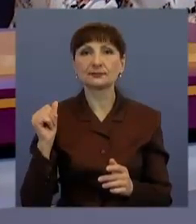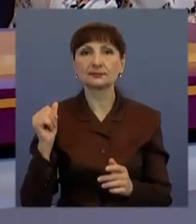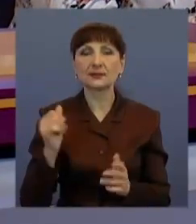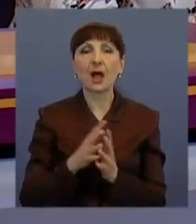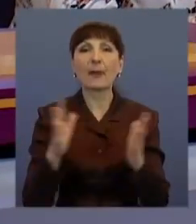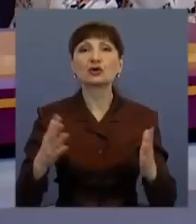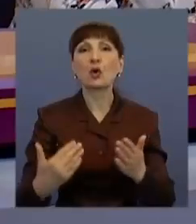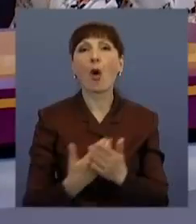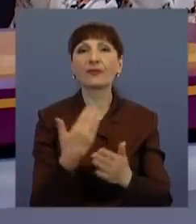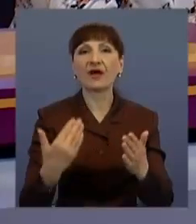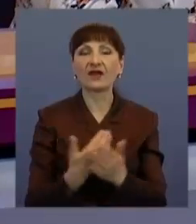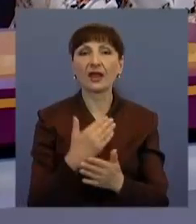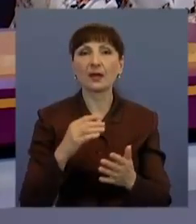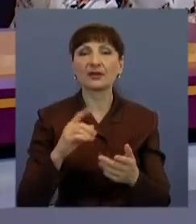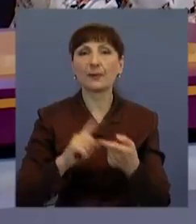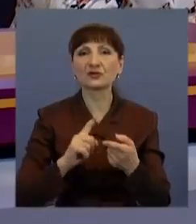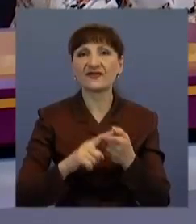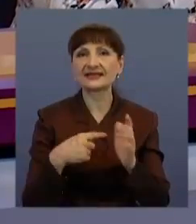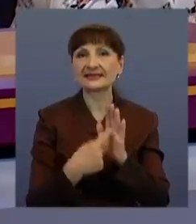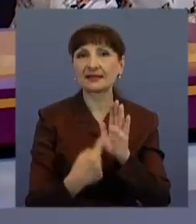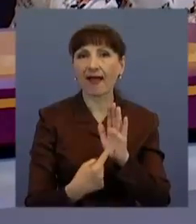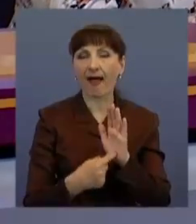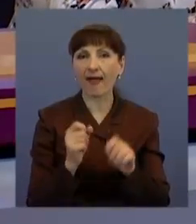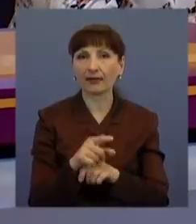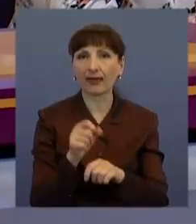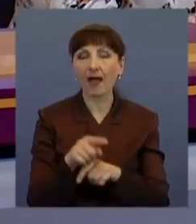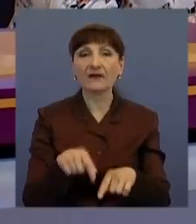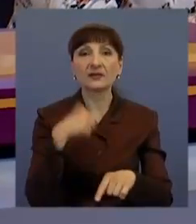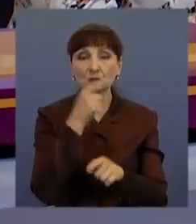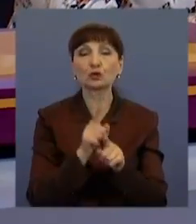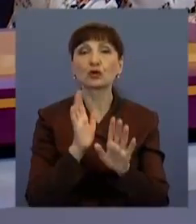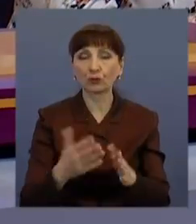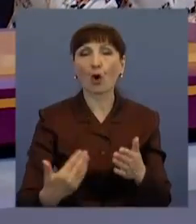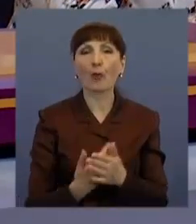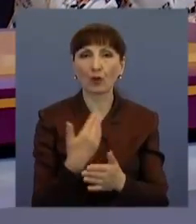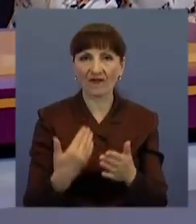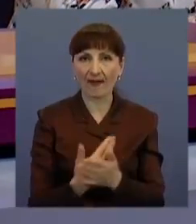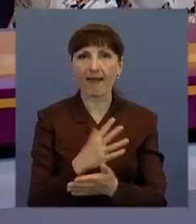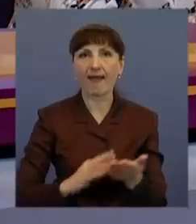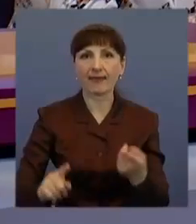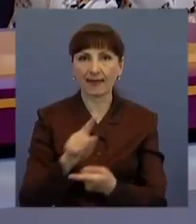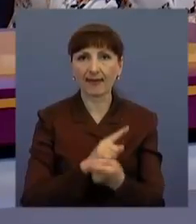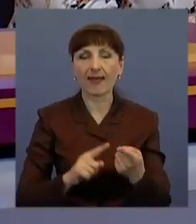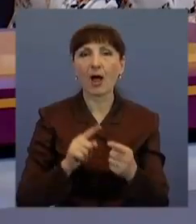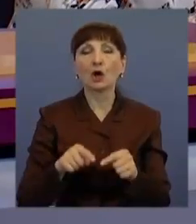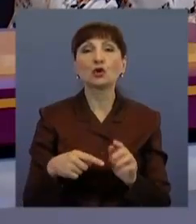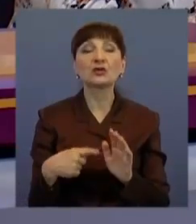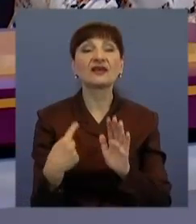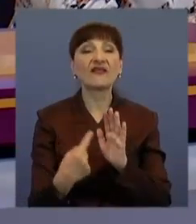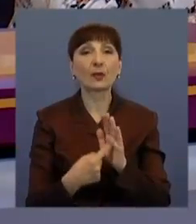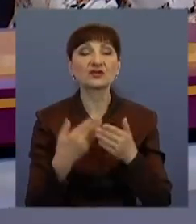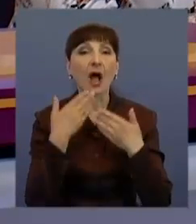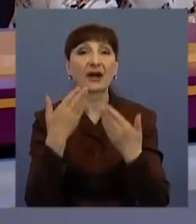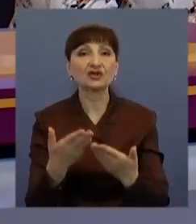большое обновление было по базам тестовых заданий, в этом году будет обновление, но таких вопросов